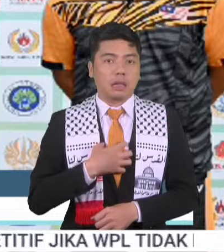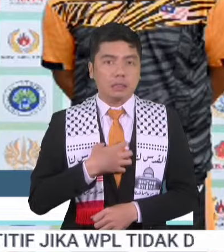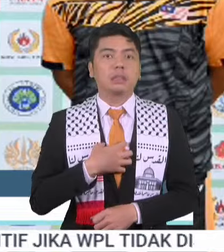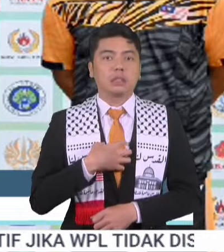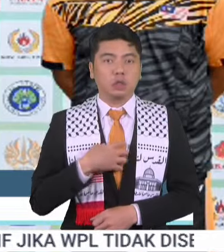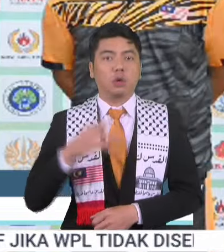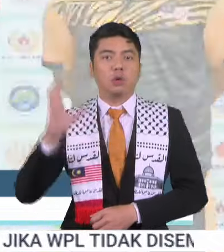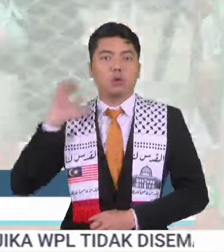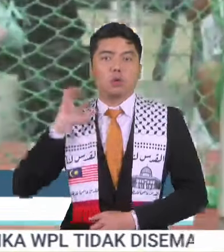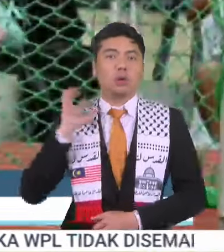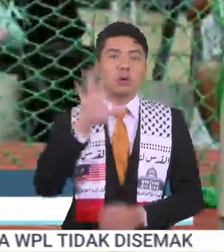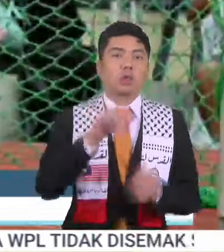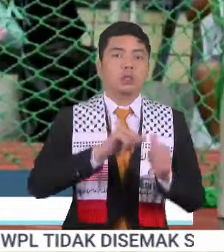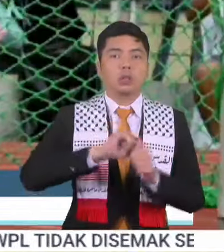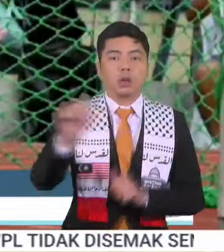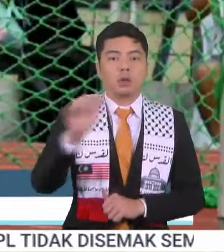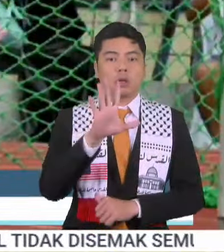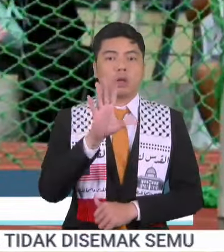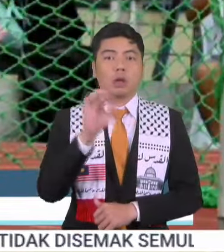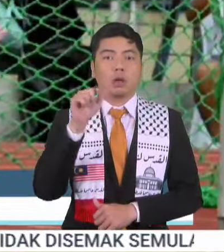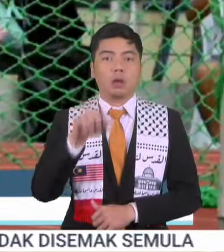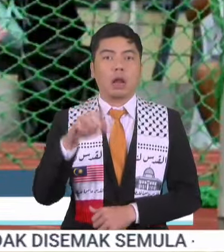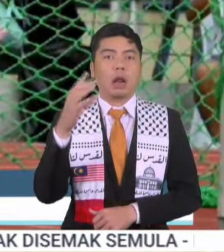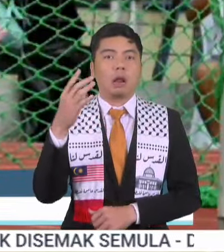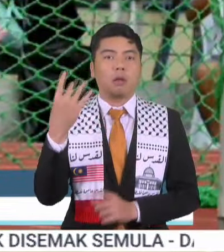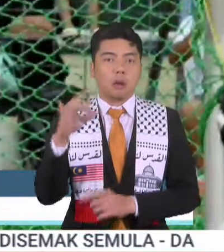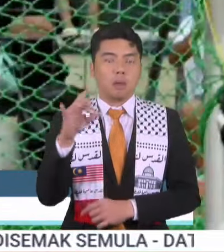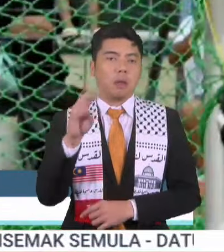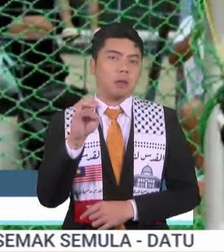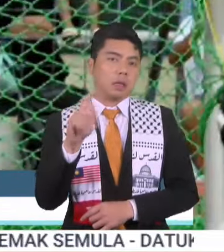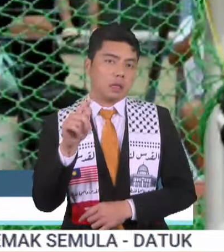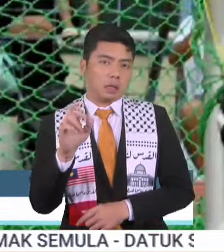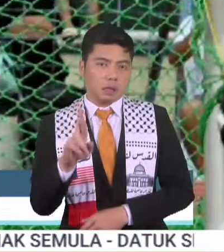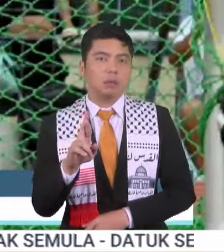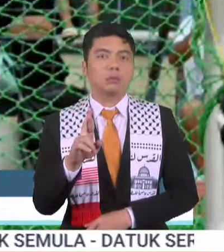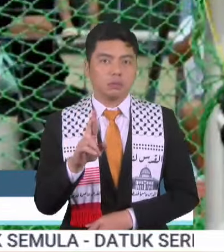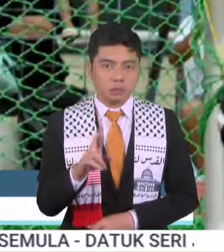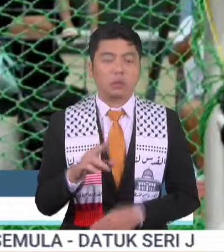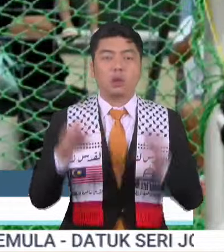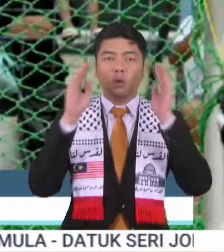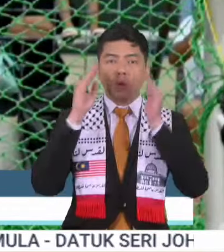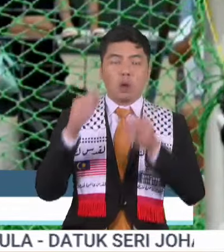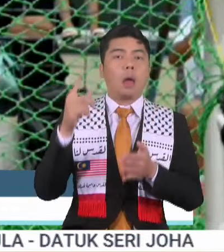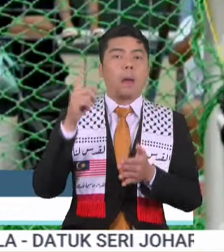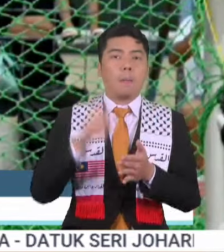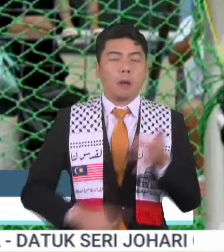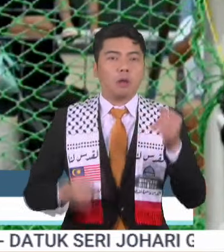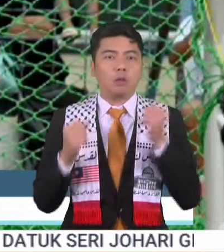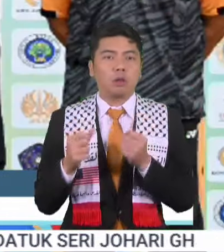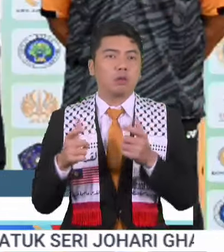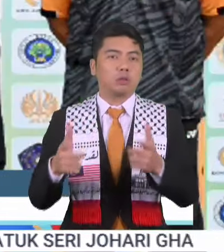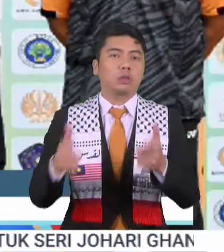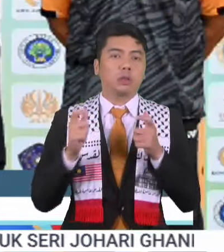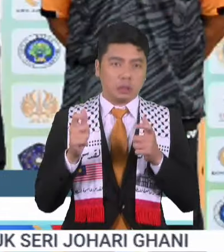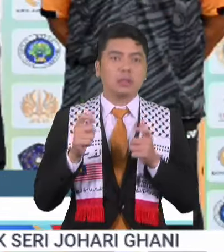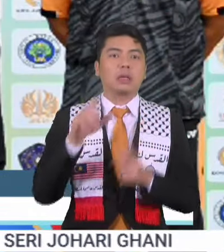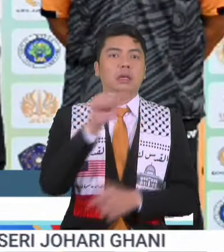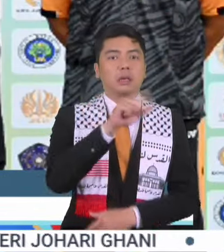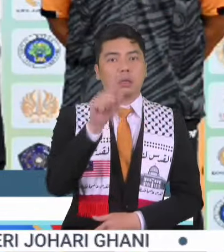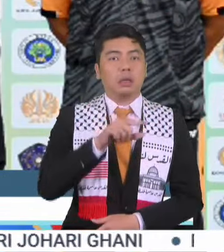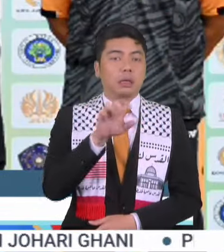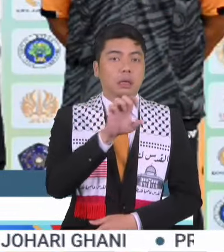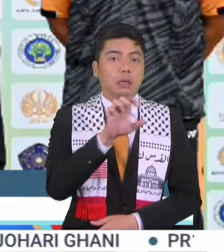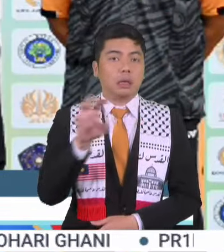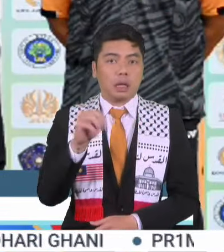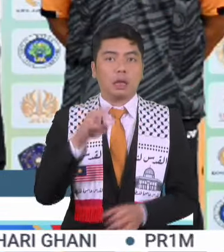Barzuki membuat barangan sejauh 59.18 meter. Acara tumpuan hari ini melibatkan pelari pecut negara Muhammad Azim Muhammad